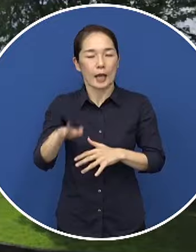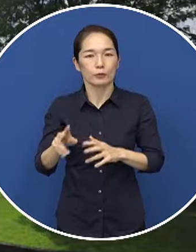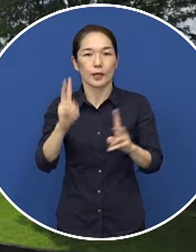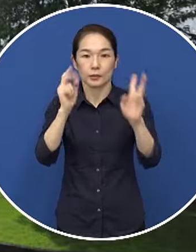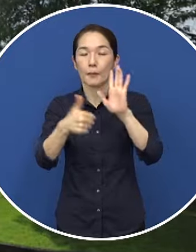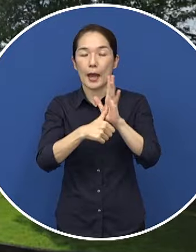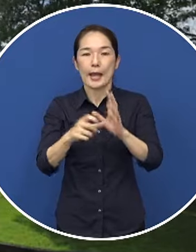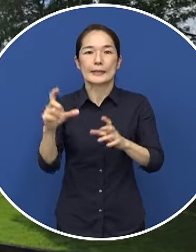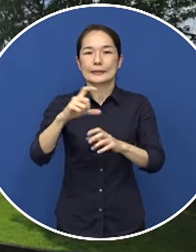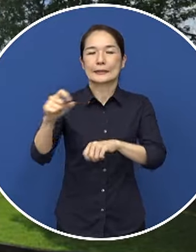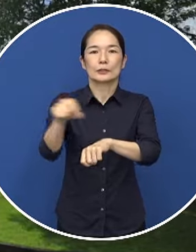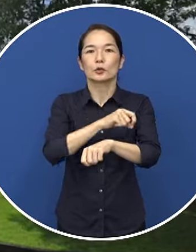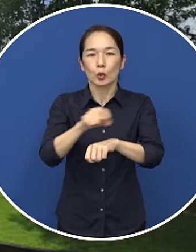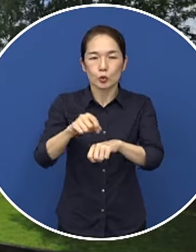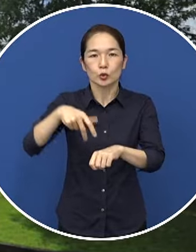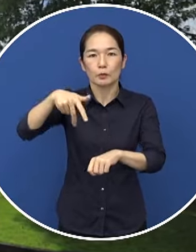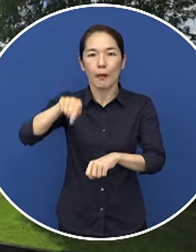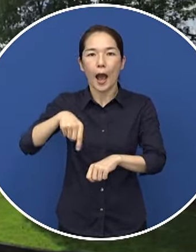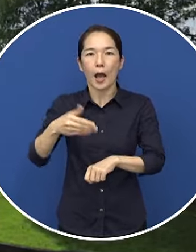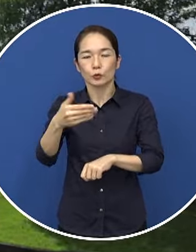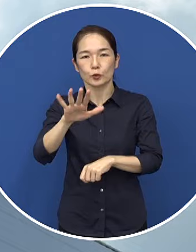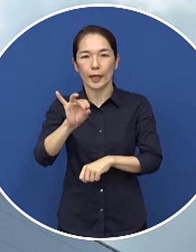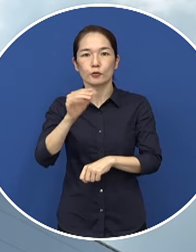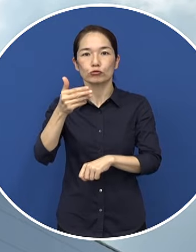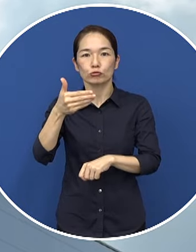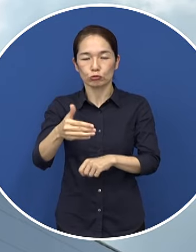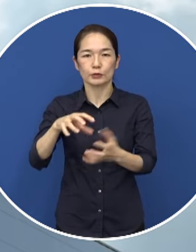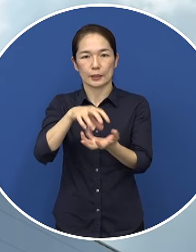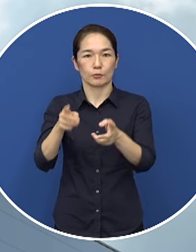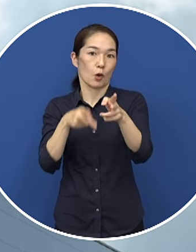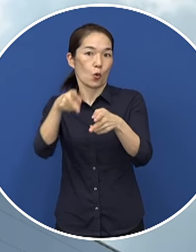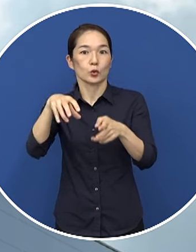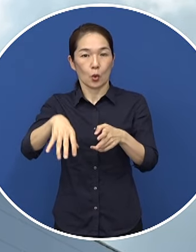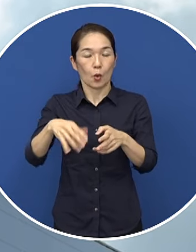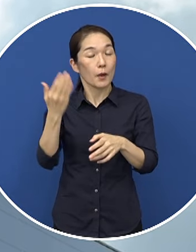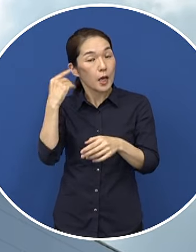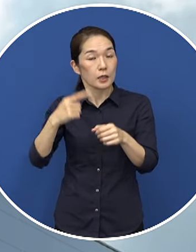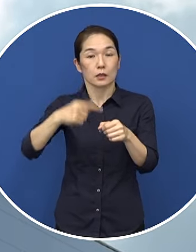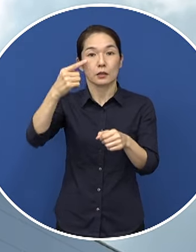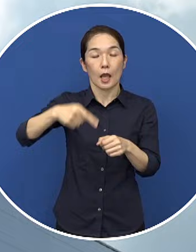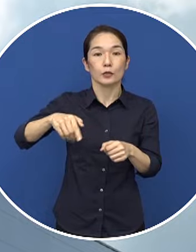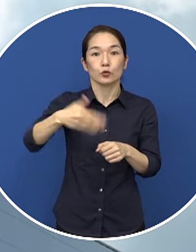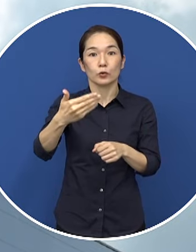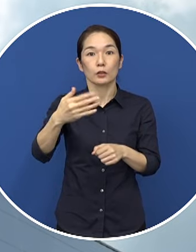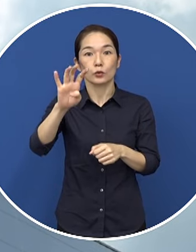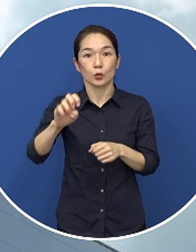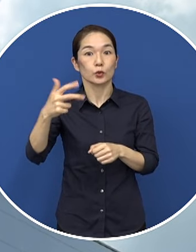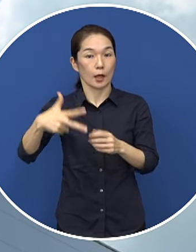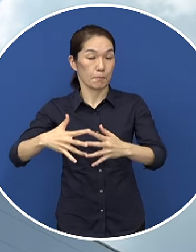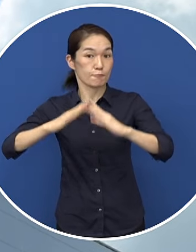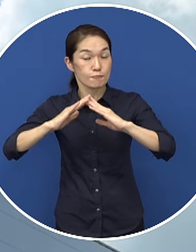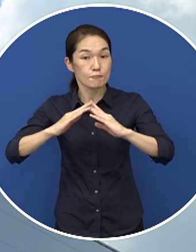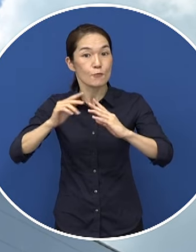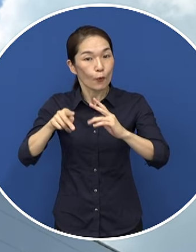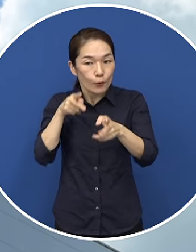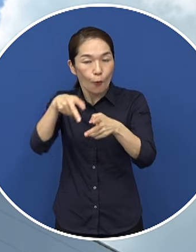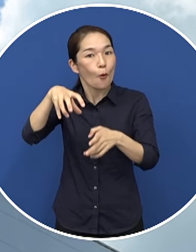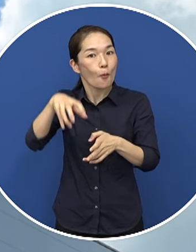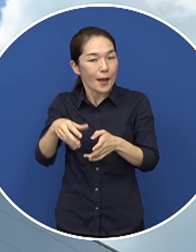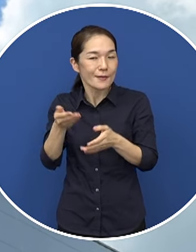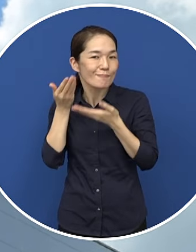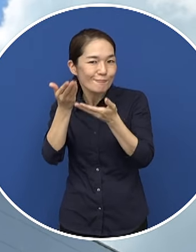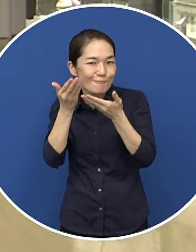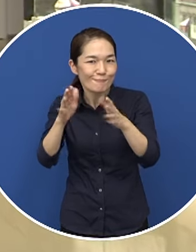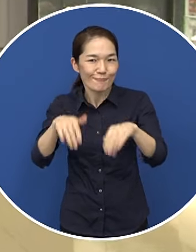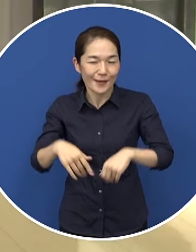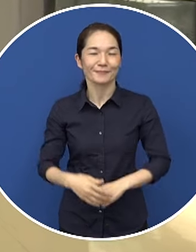ットクスパークテックワークス薩摩工場。1974年に創業を始めたこちらの工場で話を聞